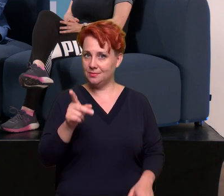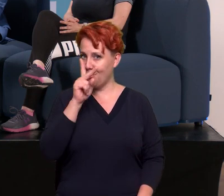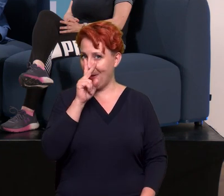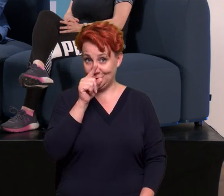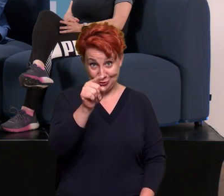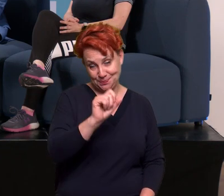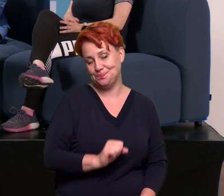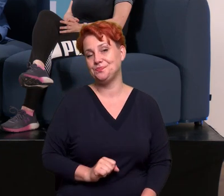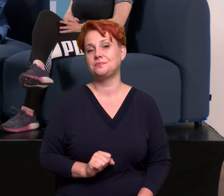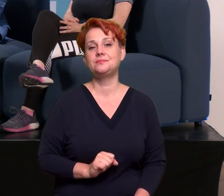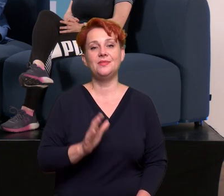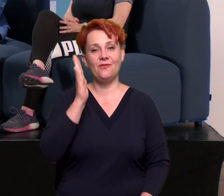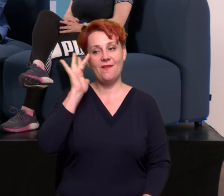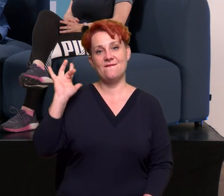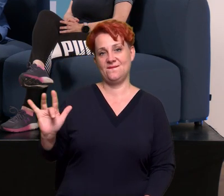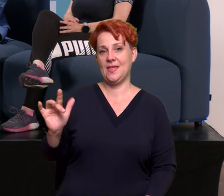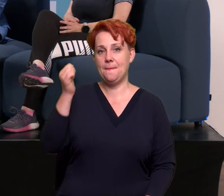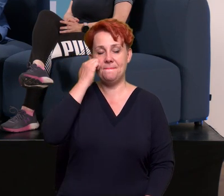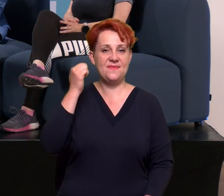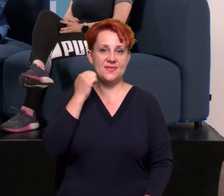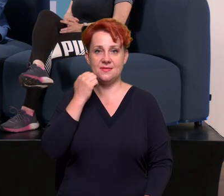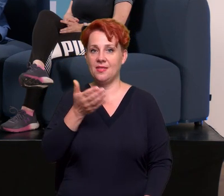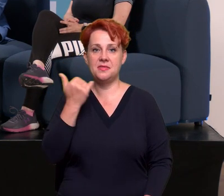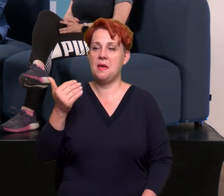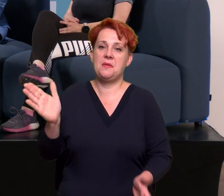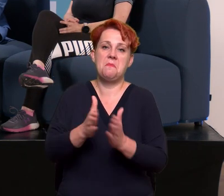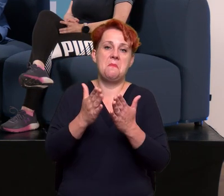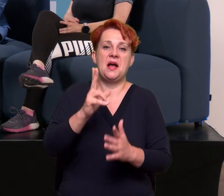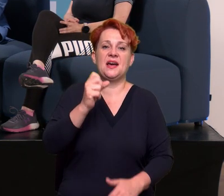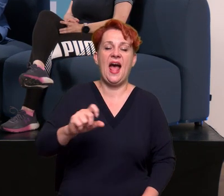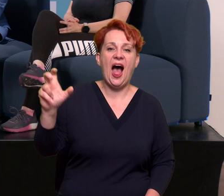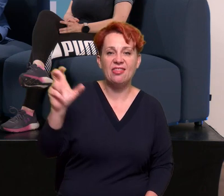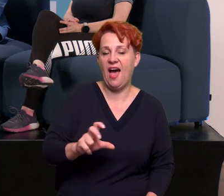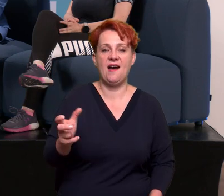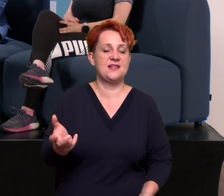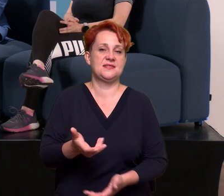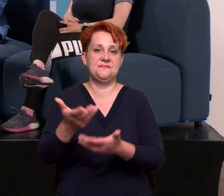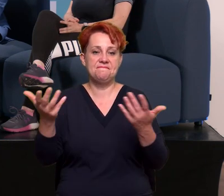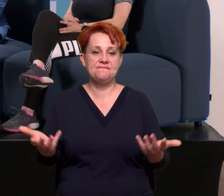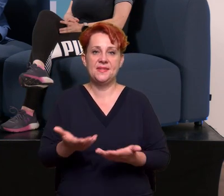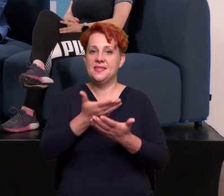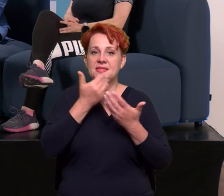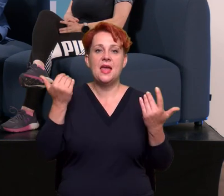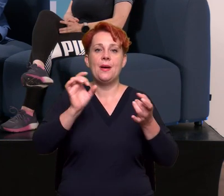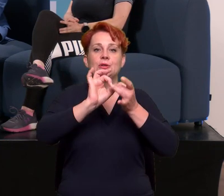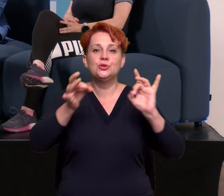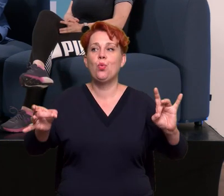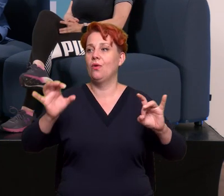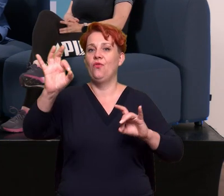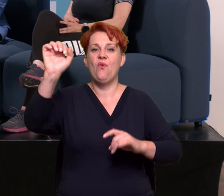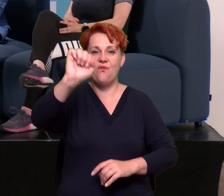państwo, wiadomo, że w tej piwnicy nie ma Cranacha, nie ma w tej piwnicy Złota